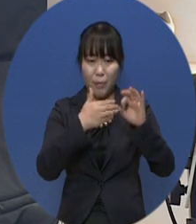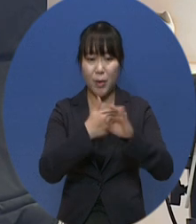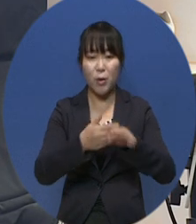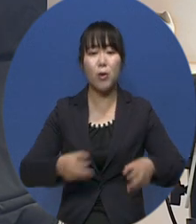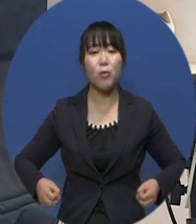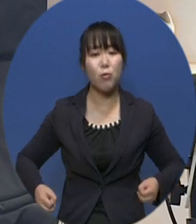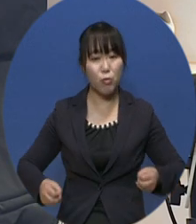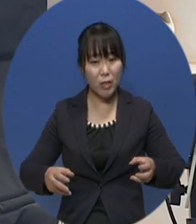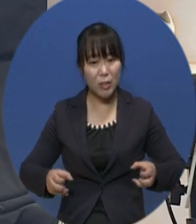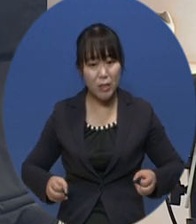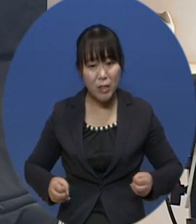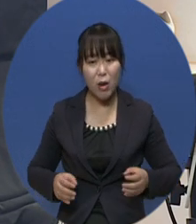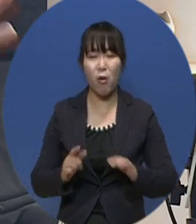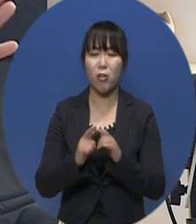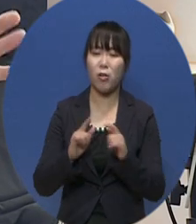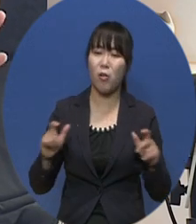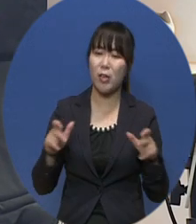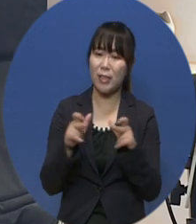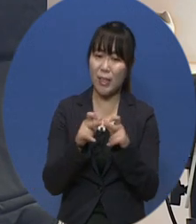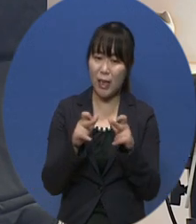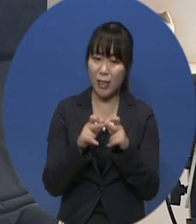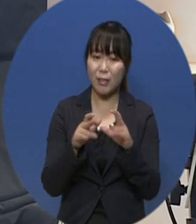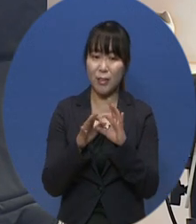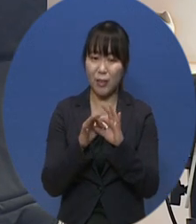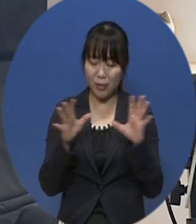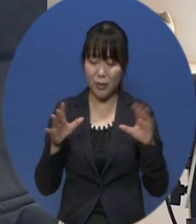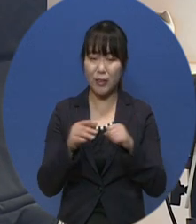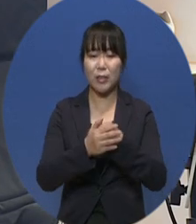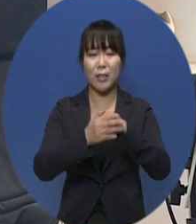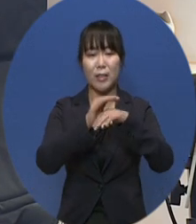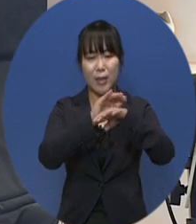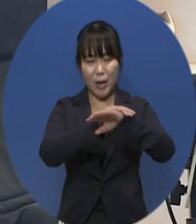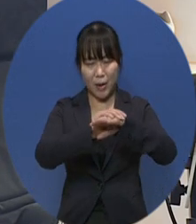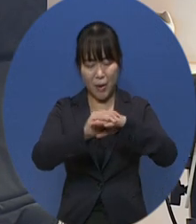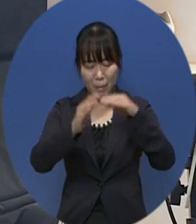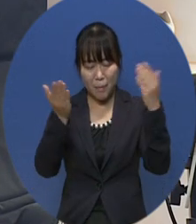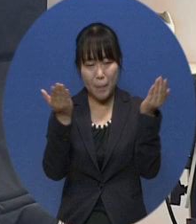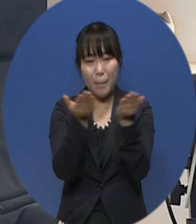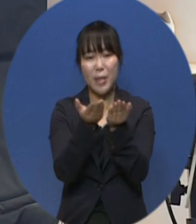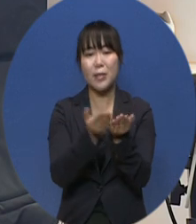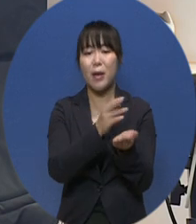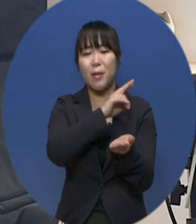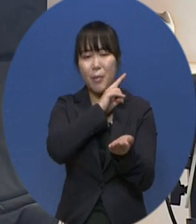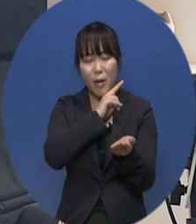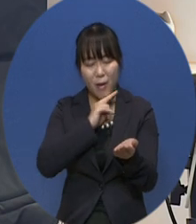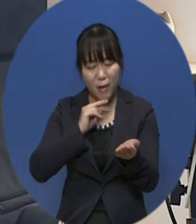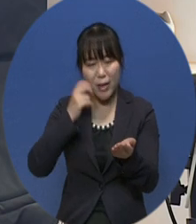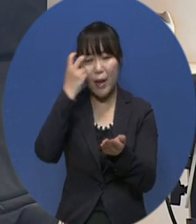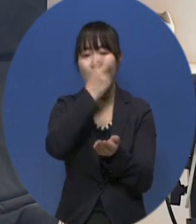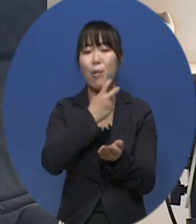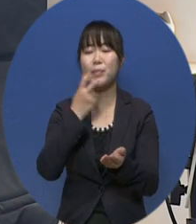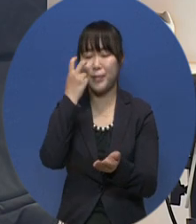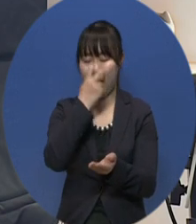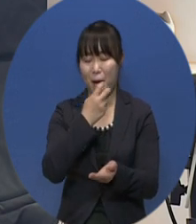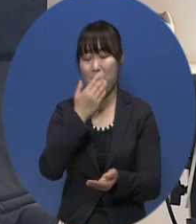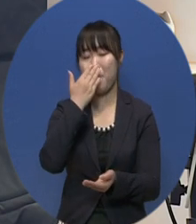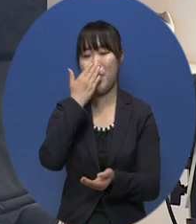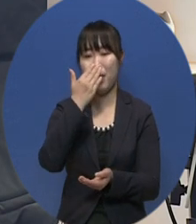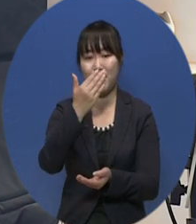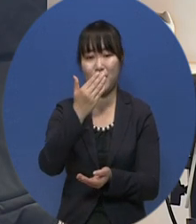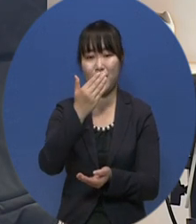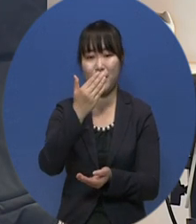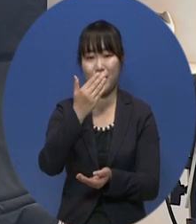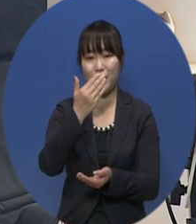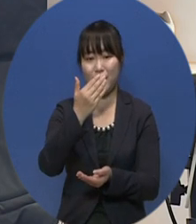휠체어를 타셨건 다양한 장애가 있건 그 네. 장애에 맞추어서 편리하게 이제 검사를 받을 수